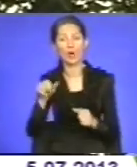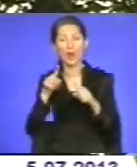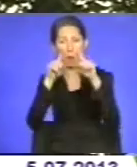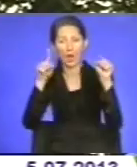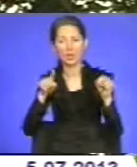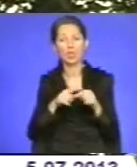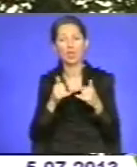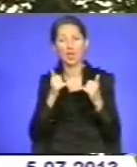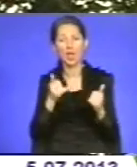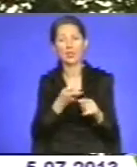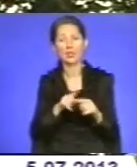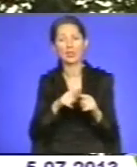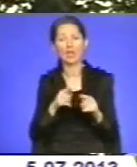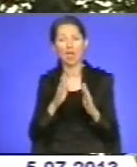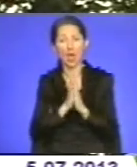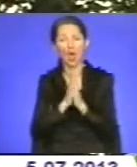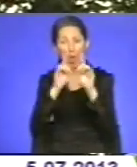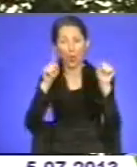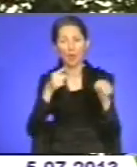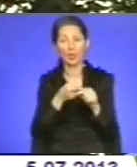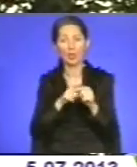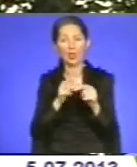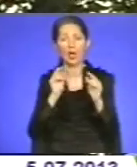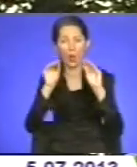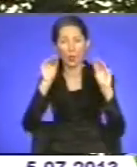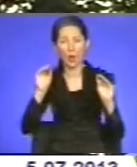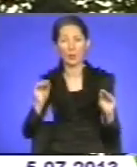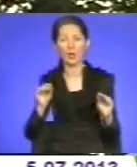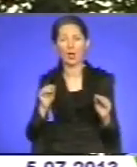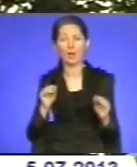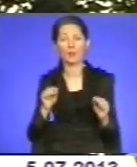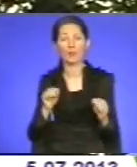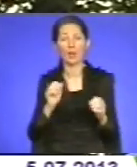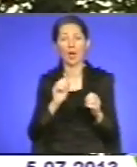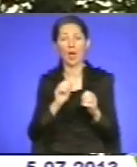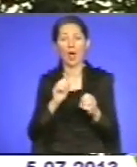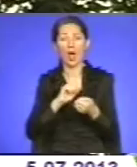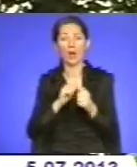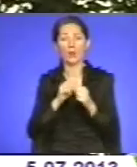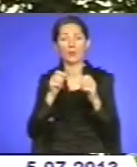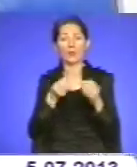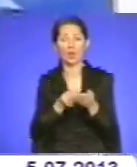ікони, де обрамлена великими коштовними мраморами і великий дорогоцінний ківот.